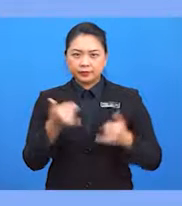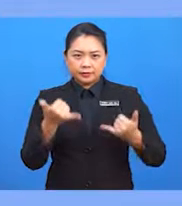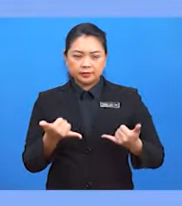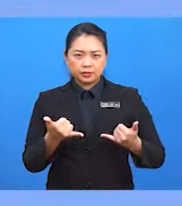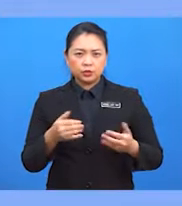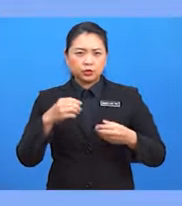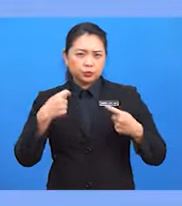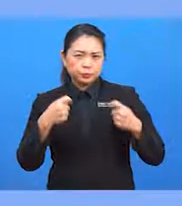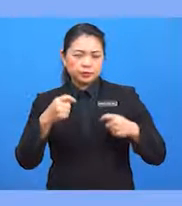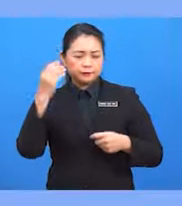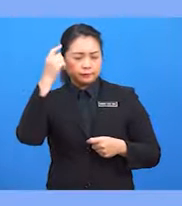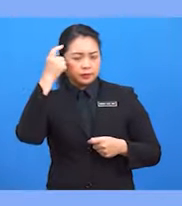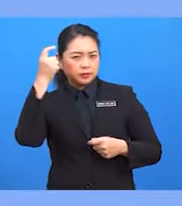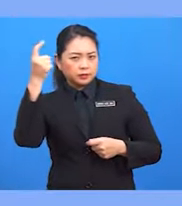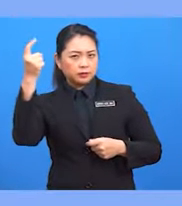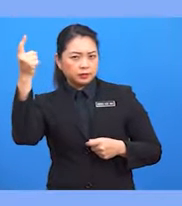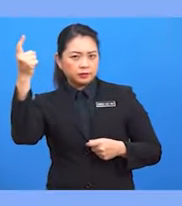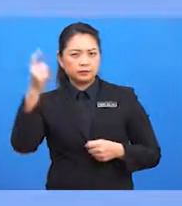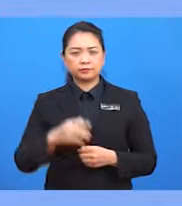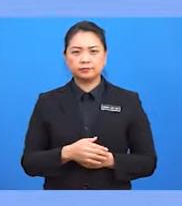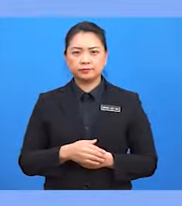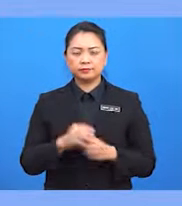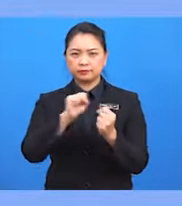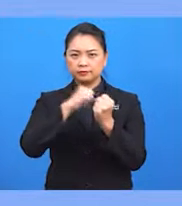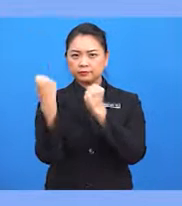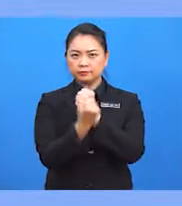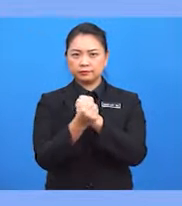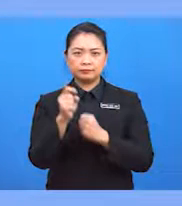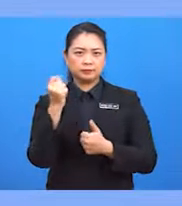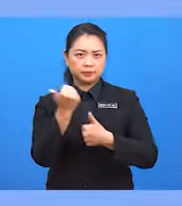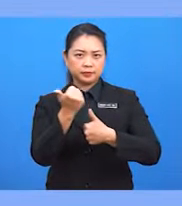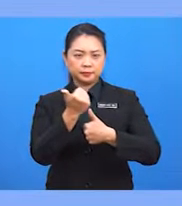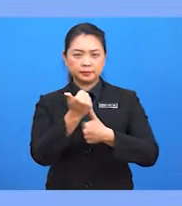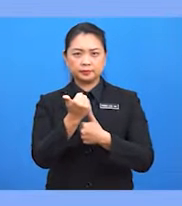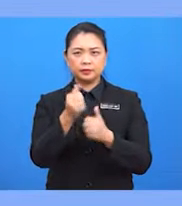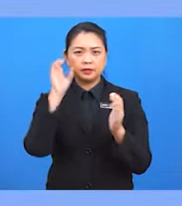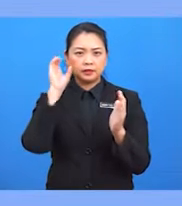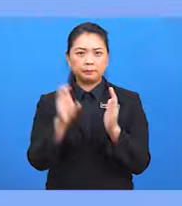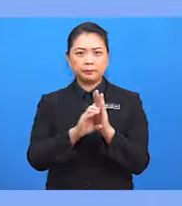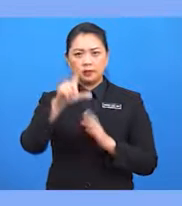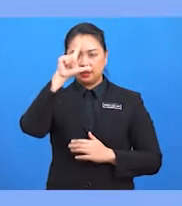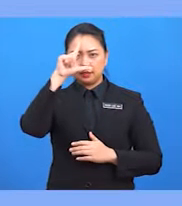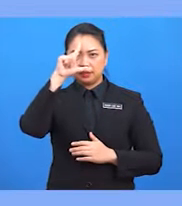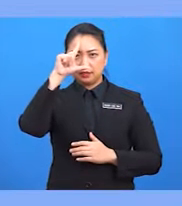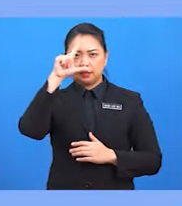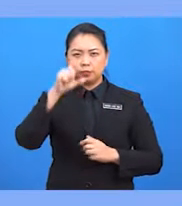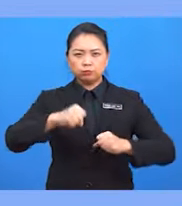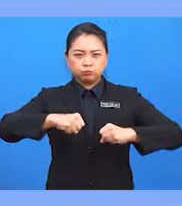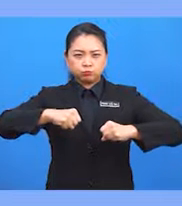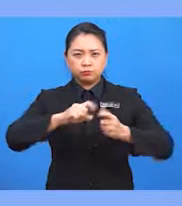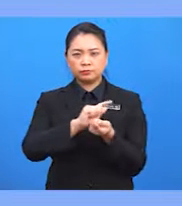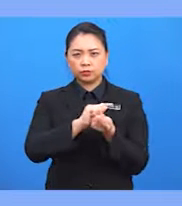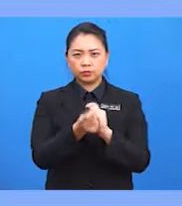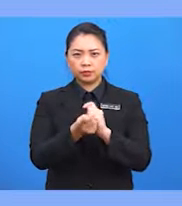Sekarang, cuba bayangkan situasi berikut. Situasi pertama, gambar lelaki gempar macam saya